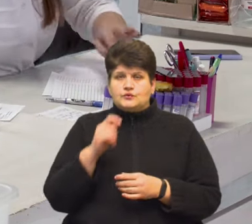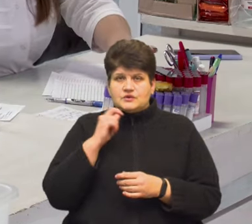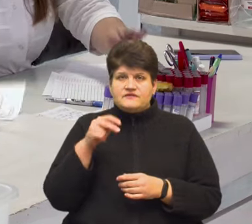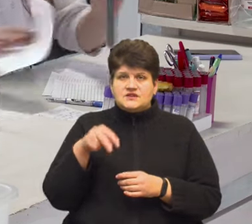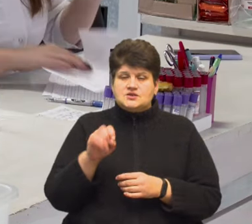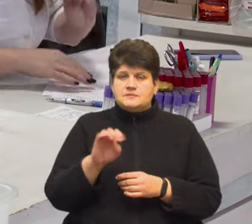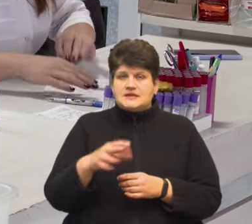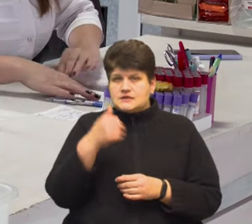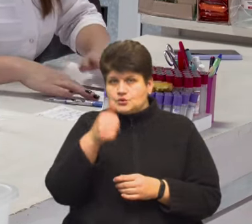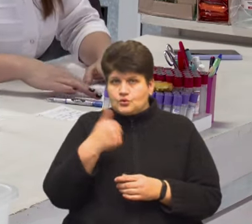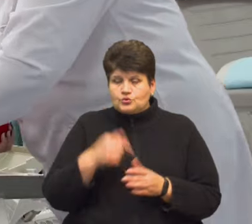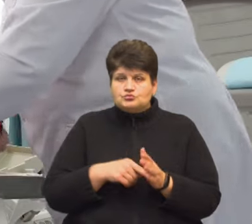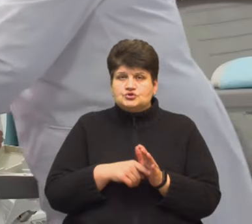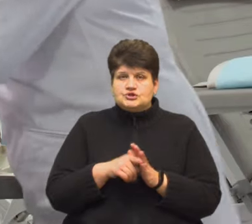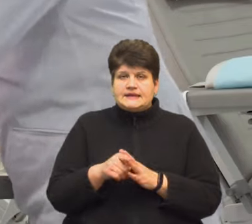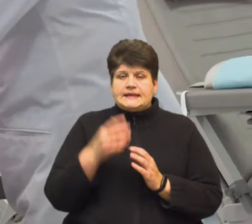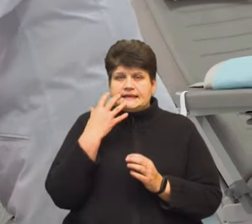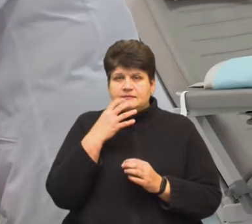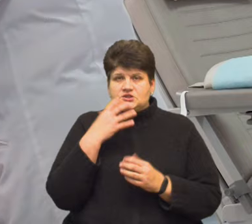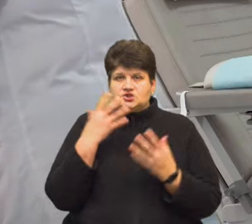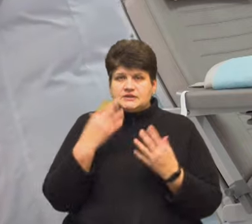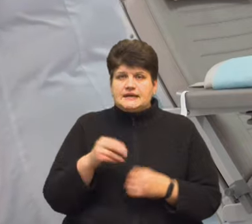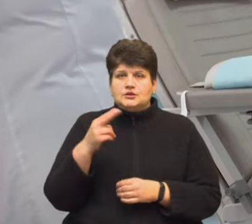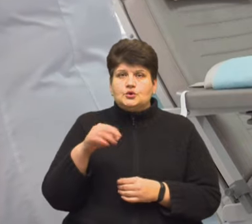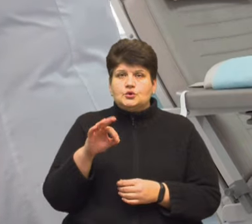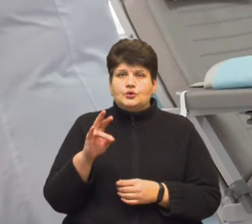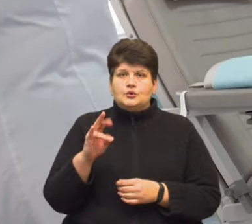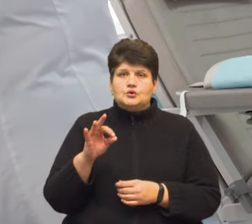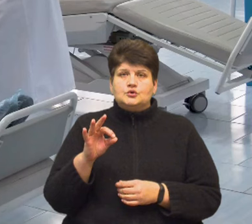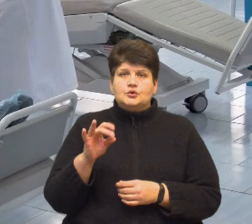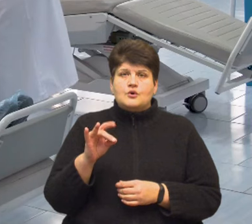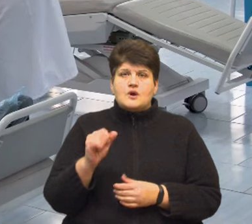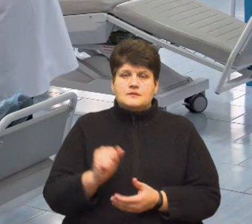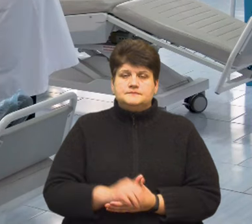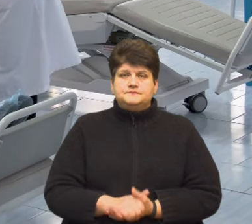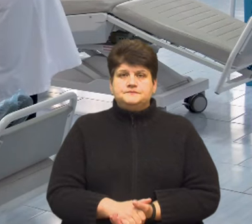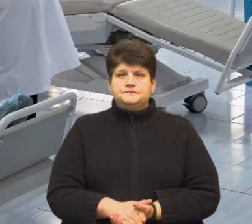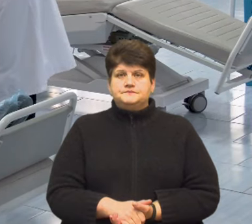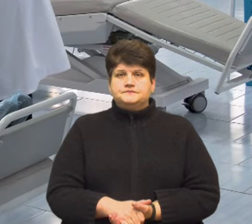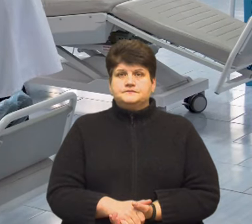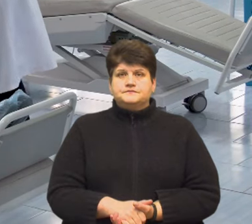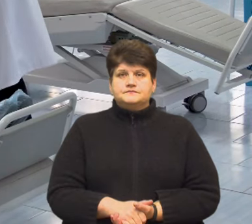року стартувала акція найтепліший День донора Наталія Бончук Андрій міц суспільна новини